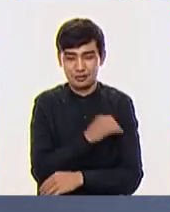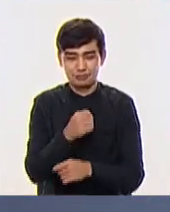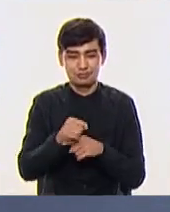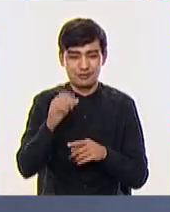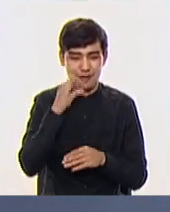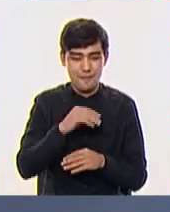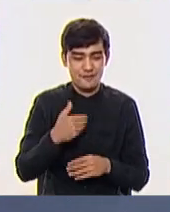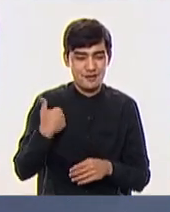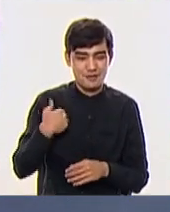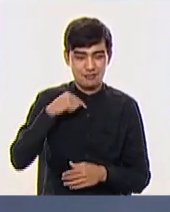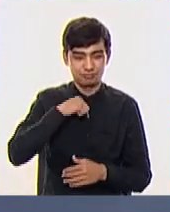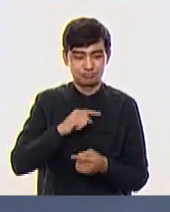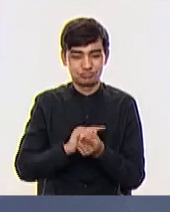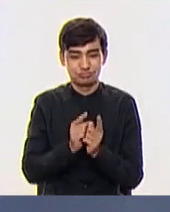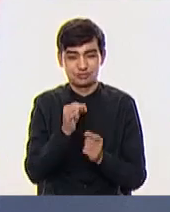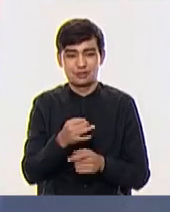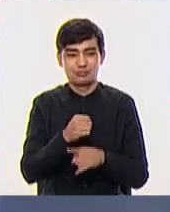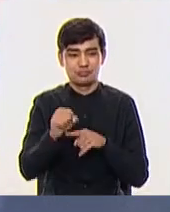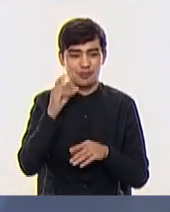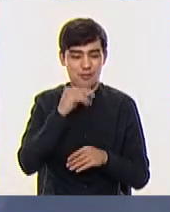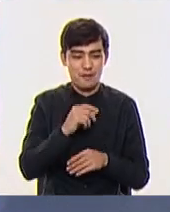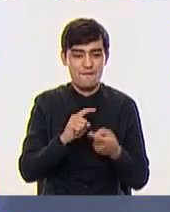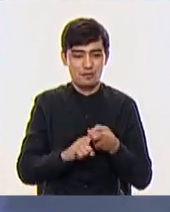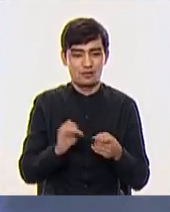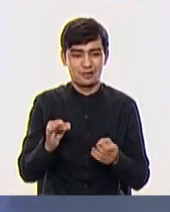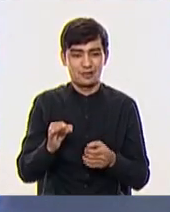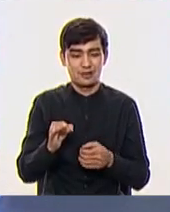коллективного иммунитета позволит победить вирусы снять все ограничения